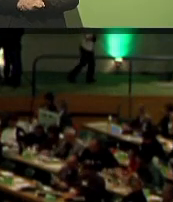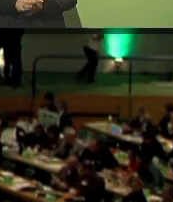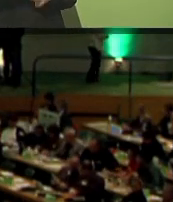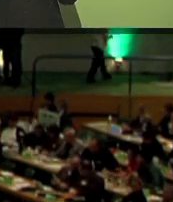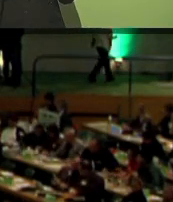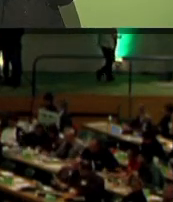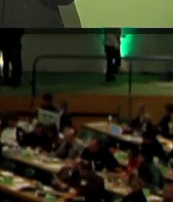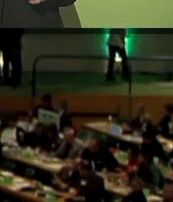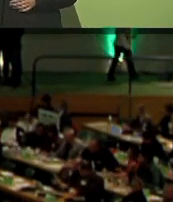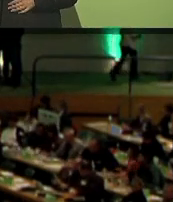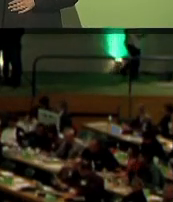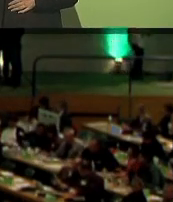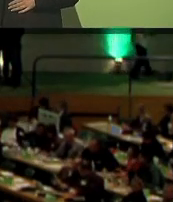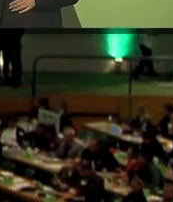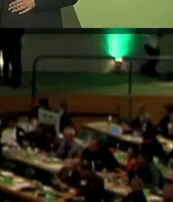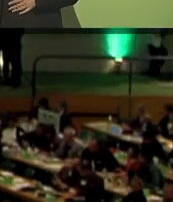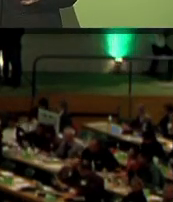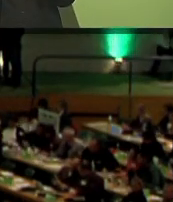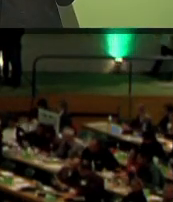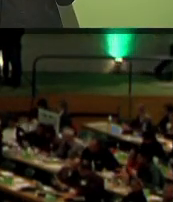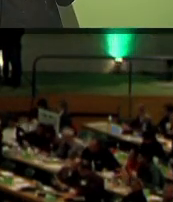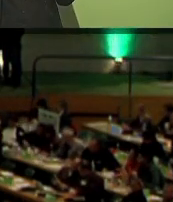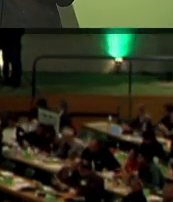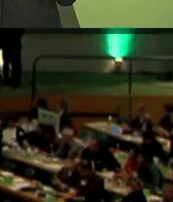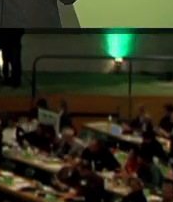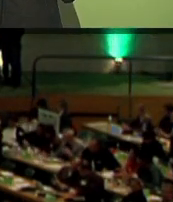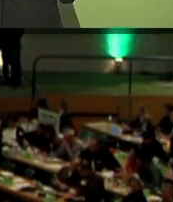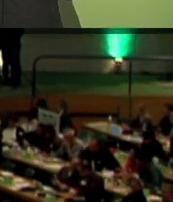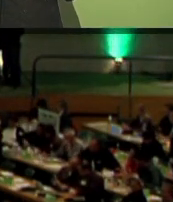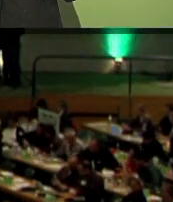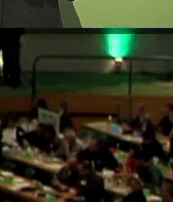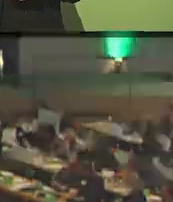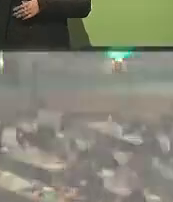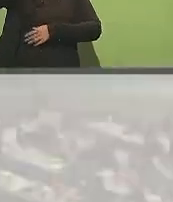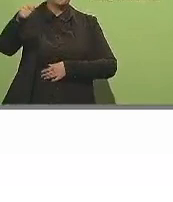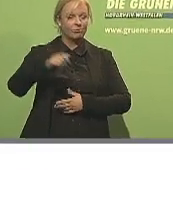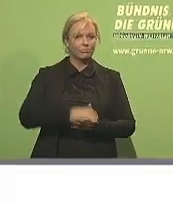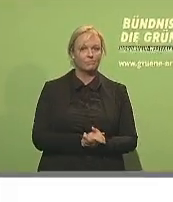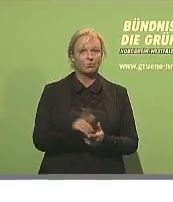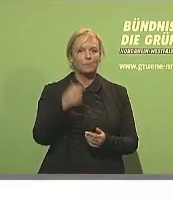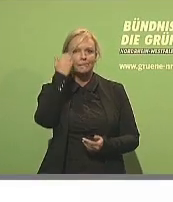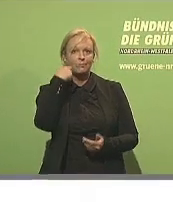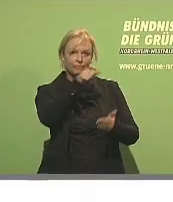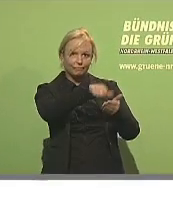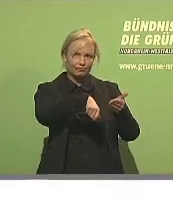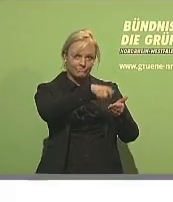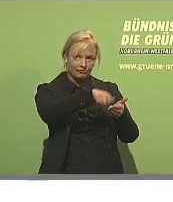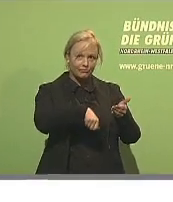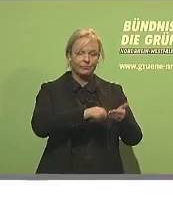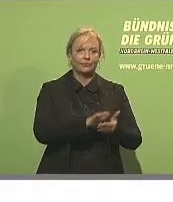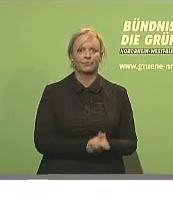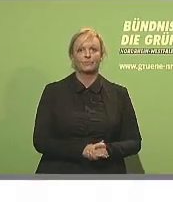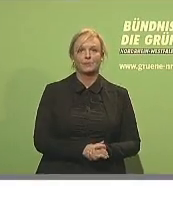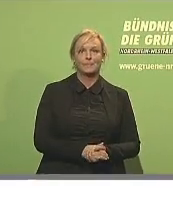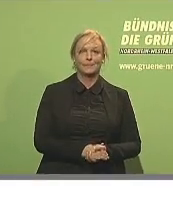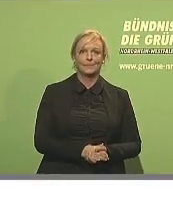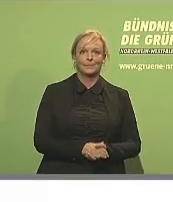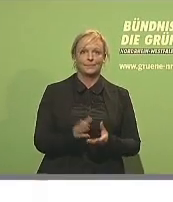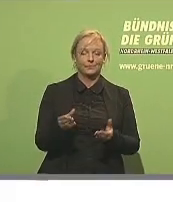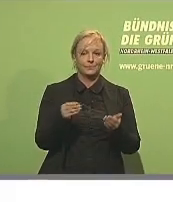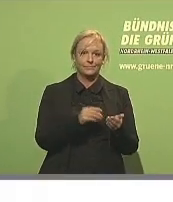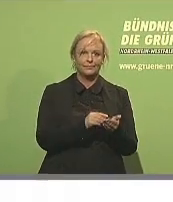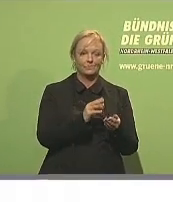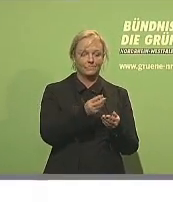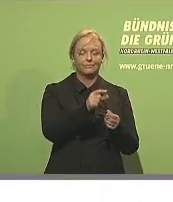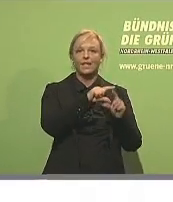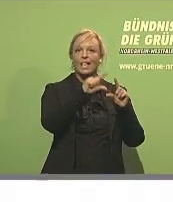Wortmeldungen dazu sehe, können wir sofort in die Abstimmung einsteigen. Dann bitte ich euch jetzt, die Teleprompter-Geräte zur Hand zu nehmen, die